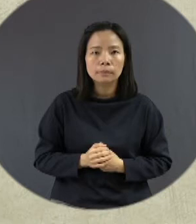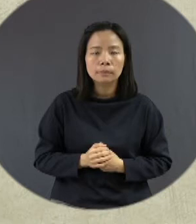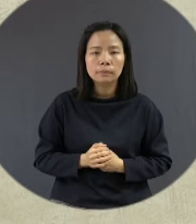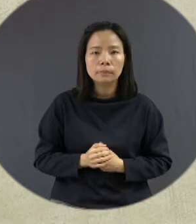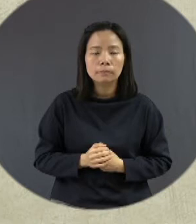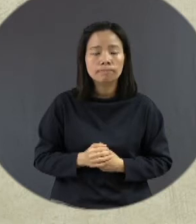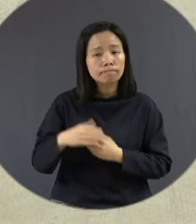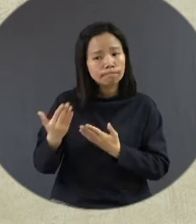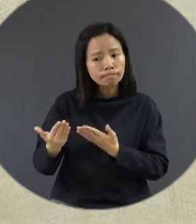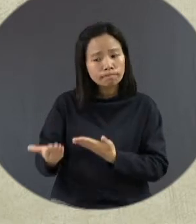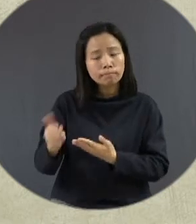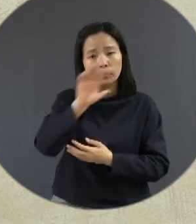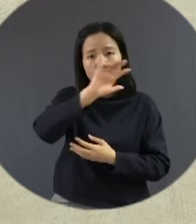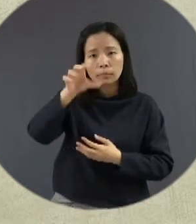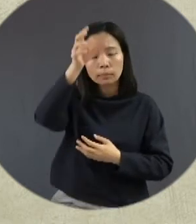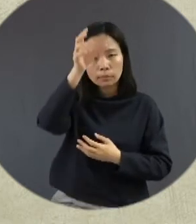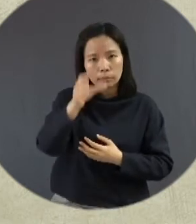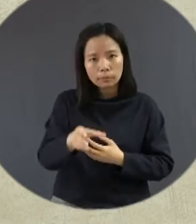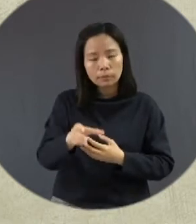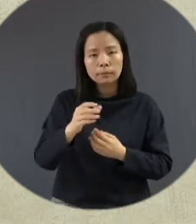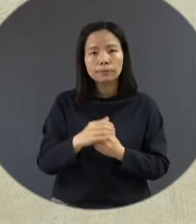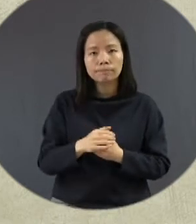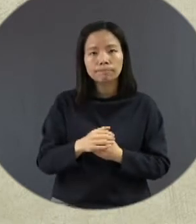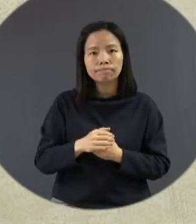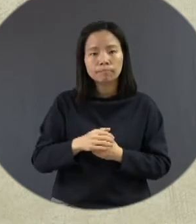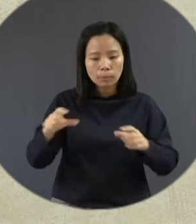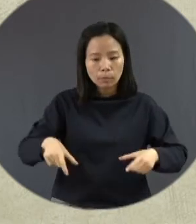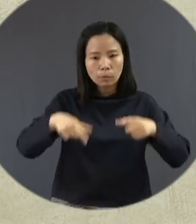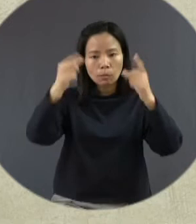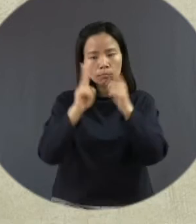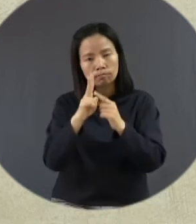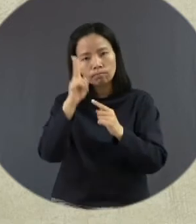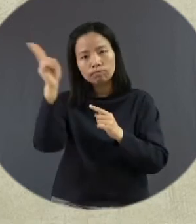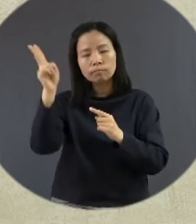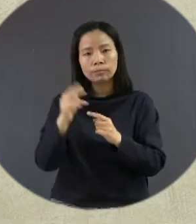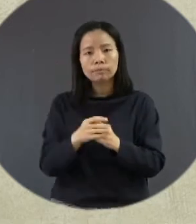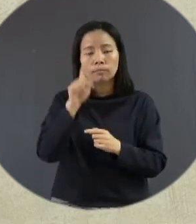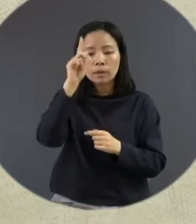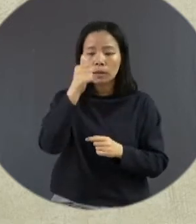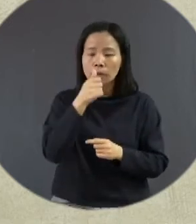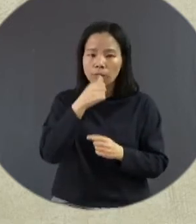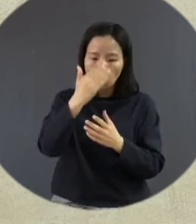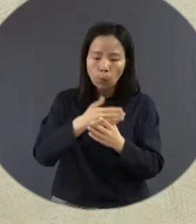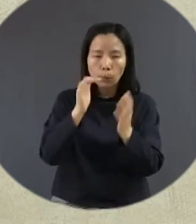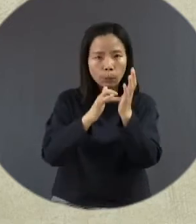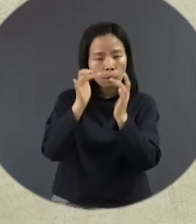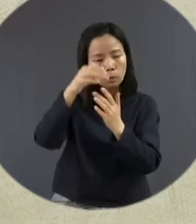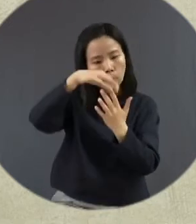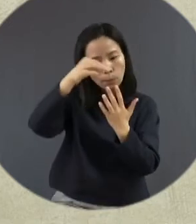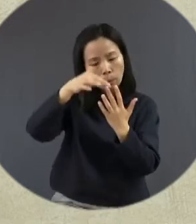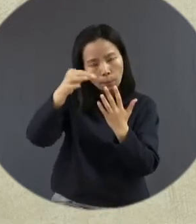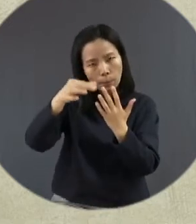这个十字架，这根树干，是天父为耶稣选择的。